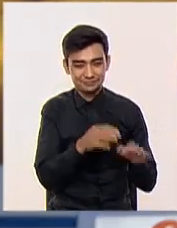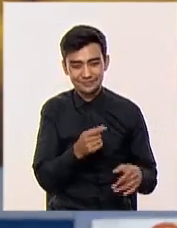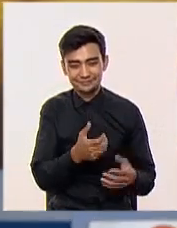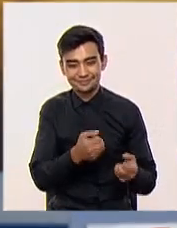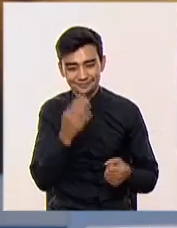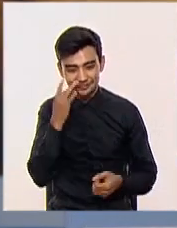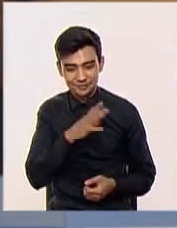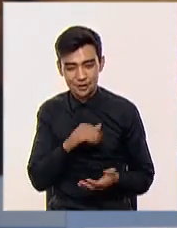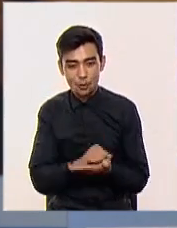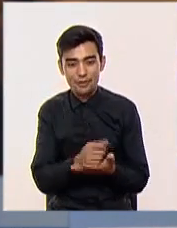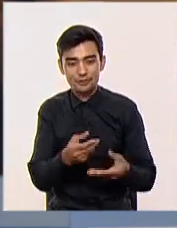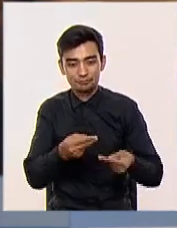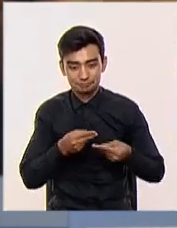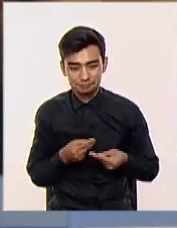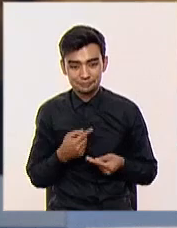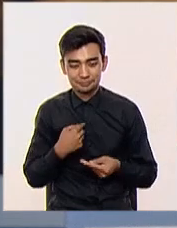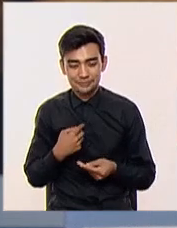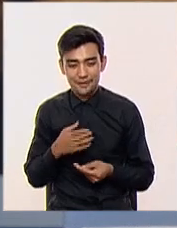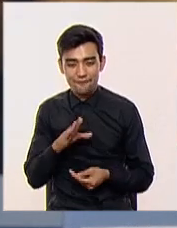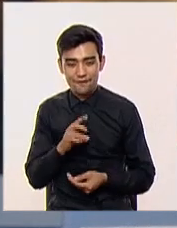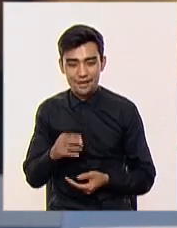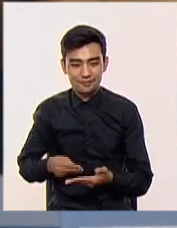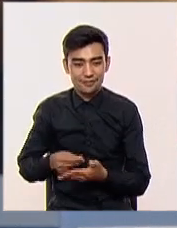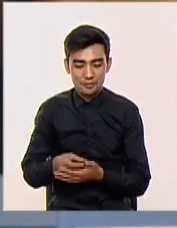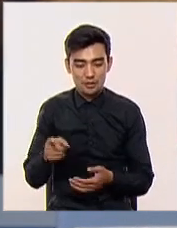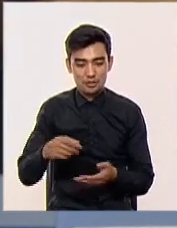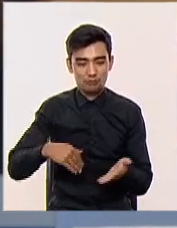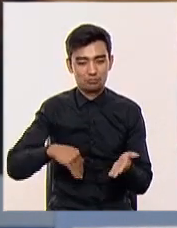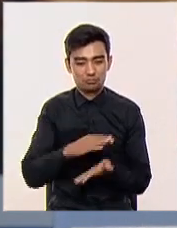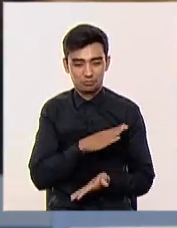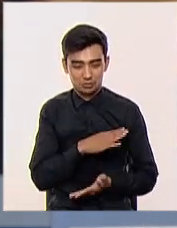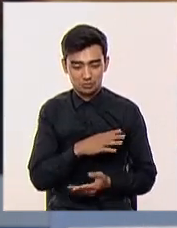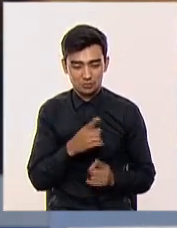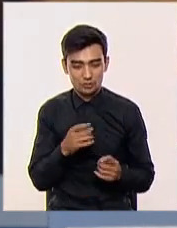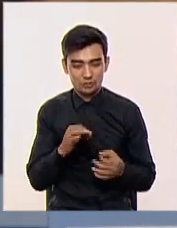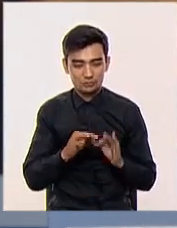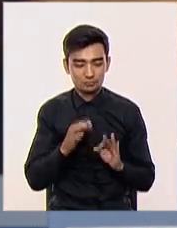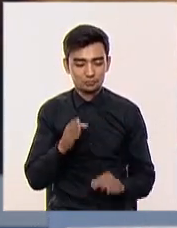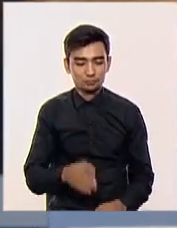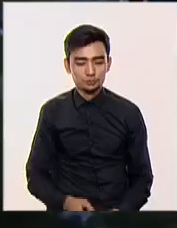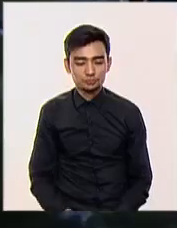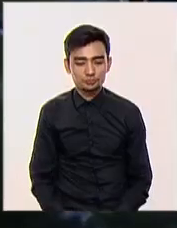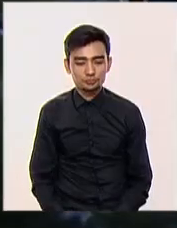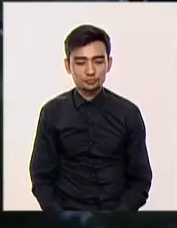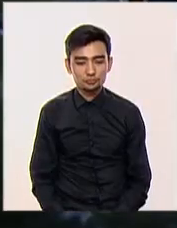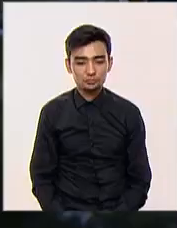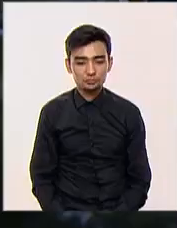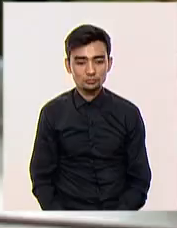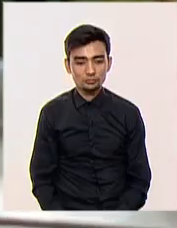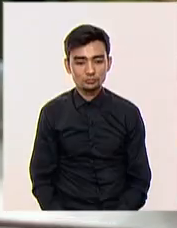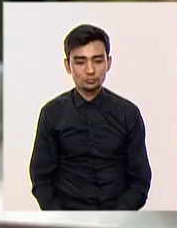получили сертификаты, но автосалоны их отказались принимать. Анастасия Новикова с подробностями.